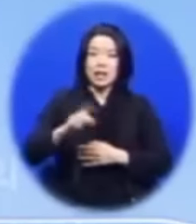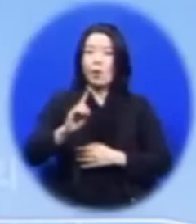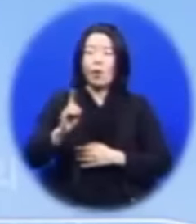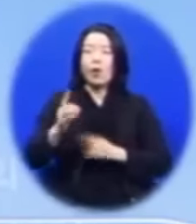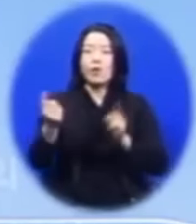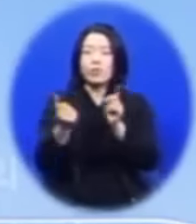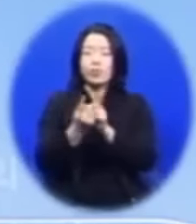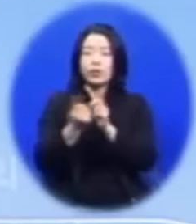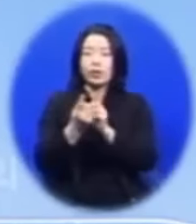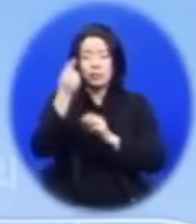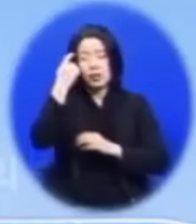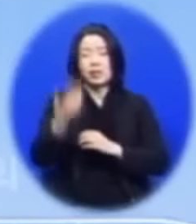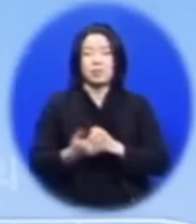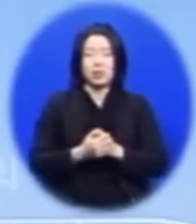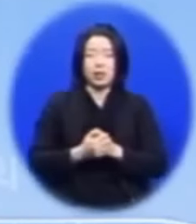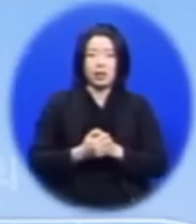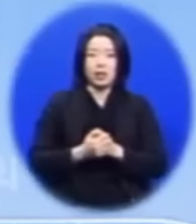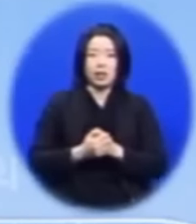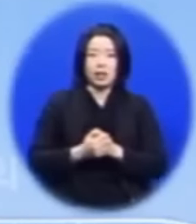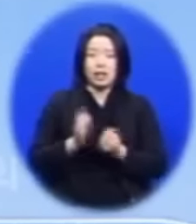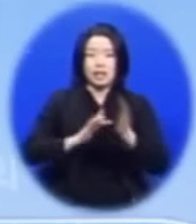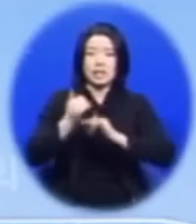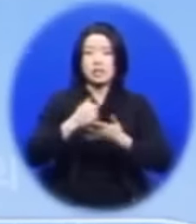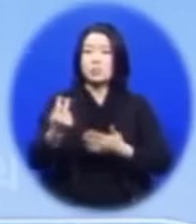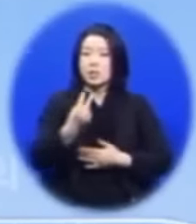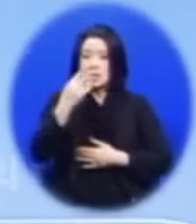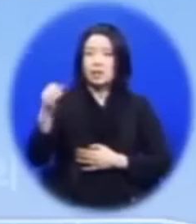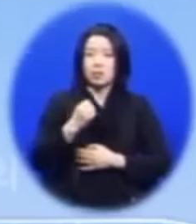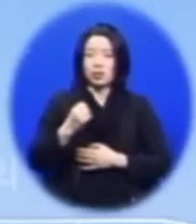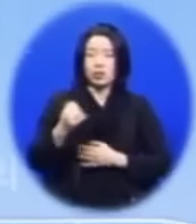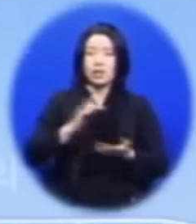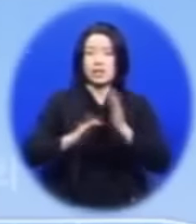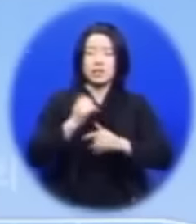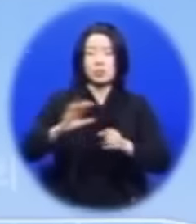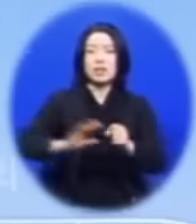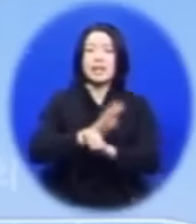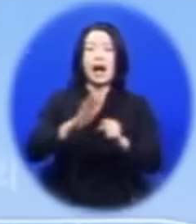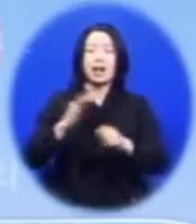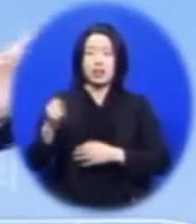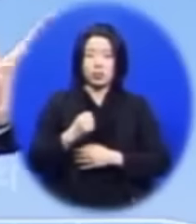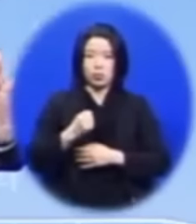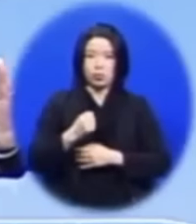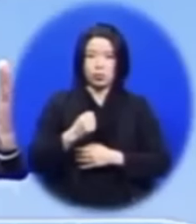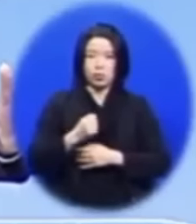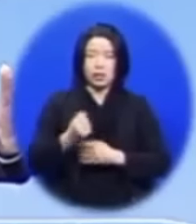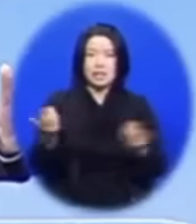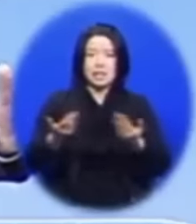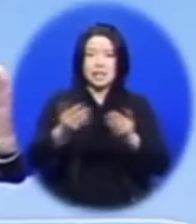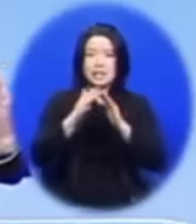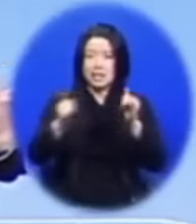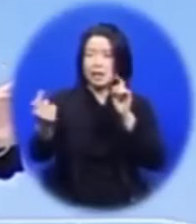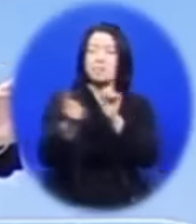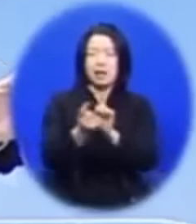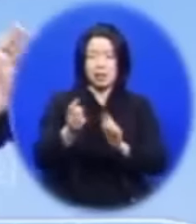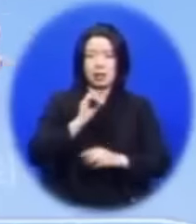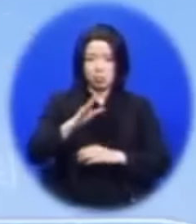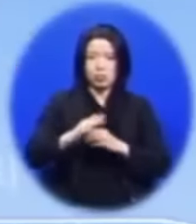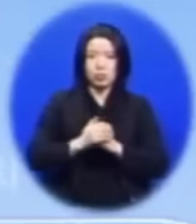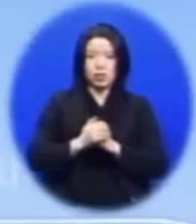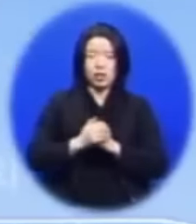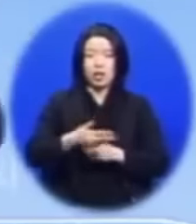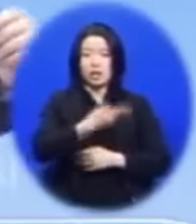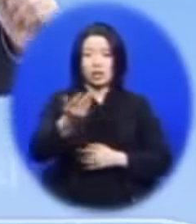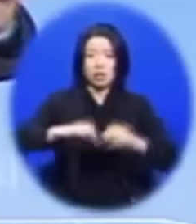이미 죽었는데 예수님의 생명으로 예수님의 사랑으로 그들을 만날 뿐이에요 여러분